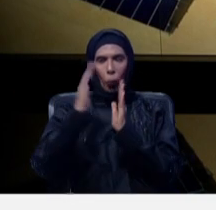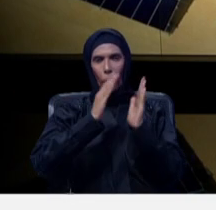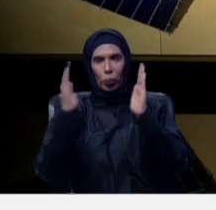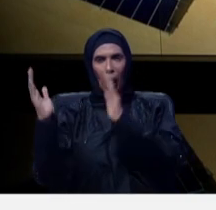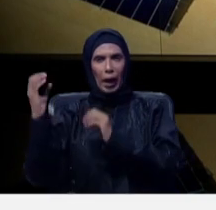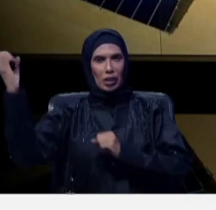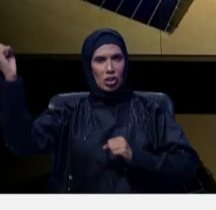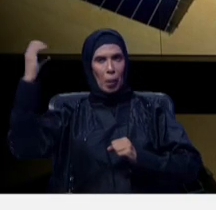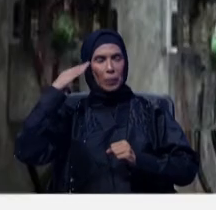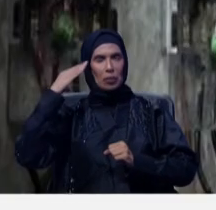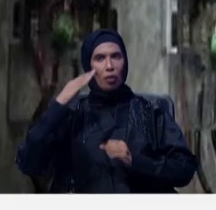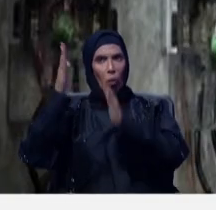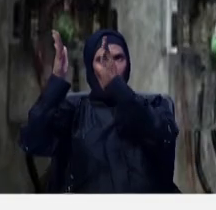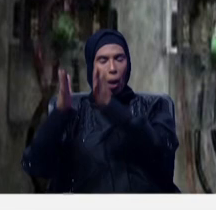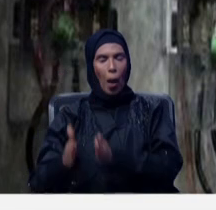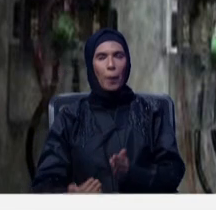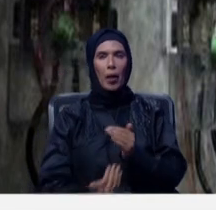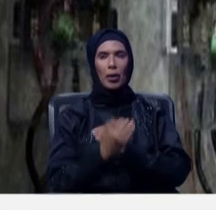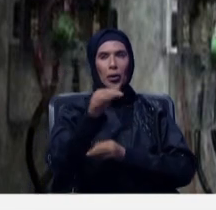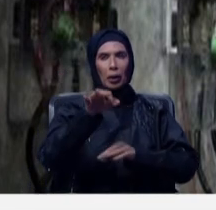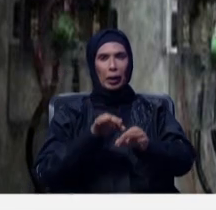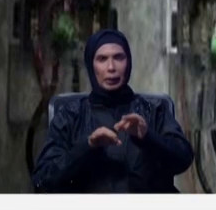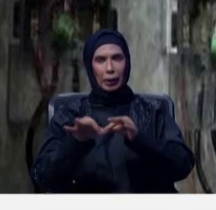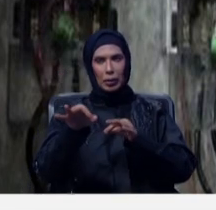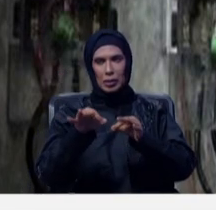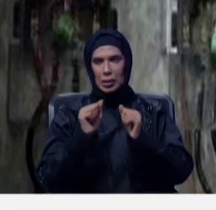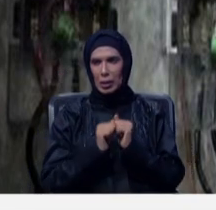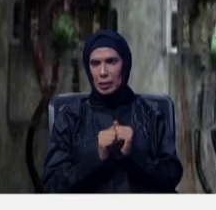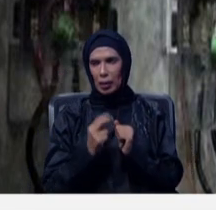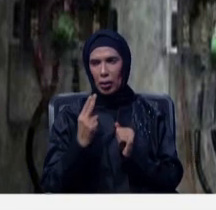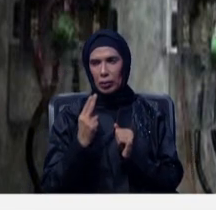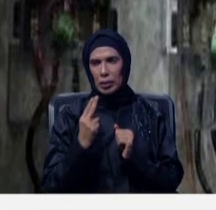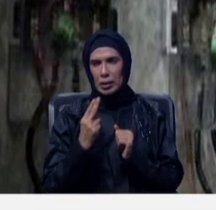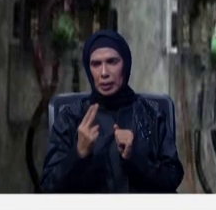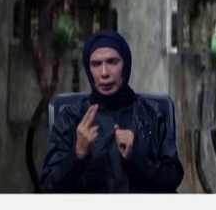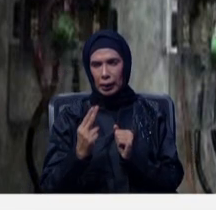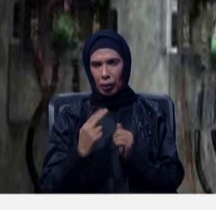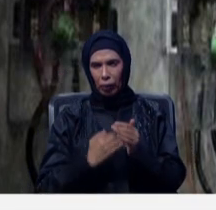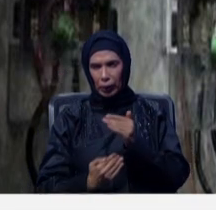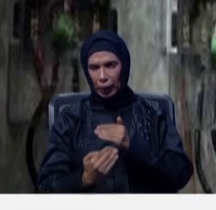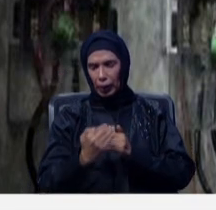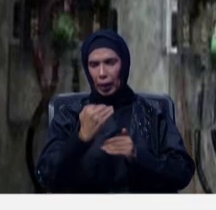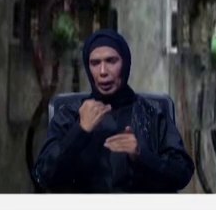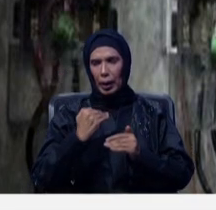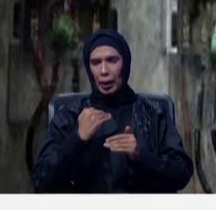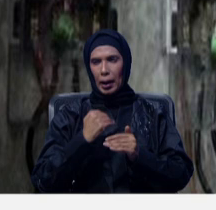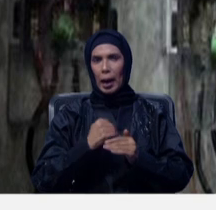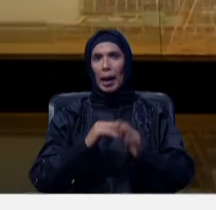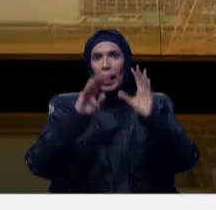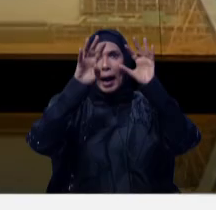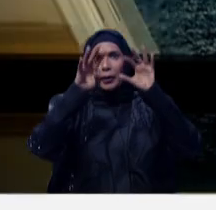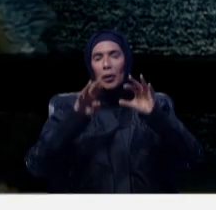والمنشآت الجديدة، ثانيا سياسة التغذية، أما أخيرا فجاءت سياسة صافي العداد.